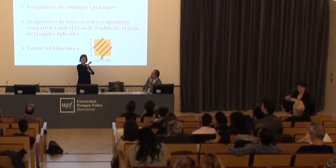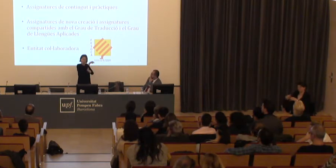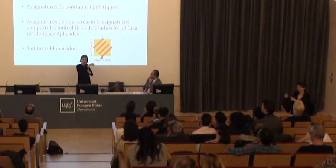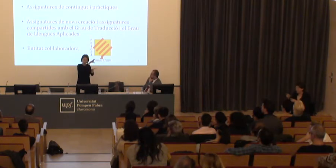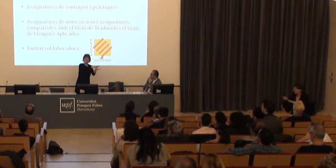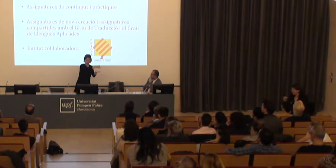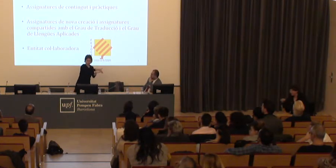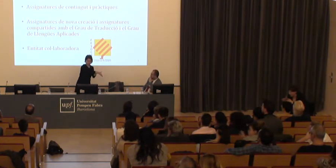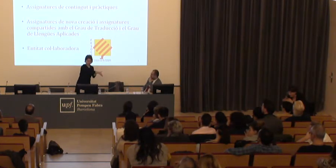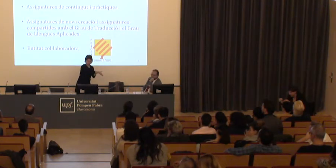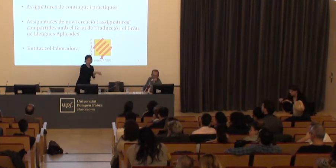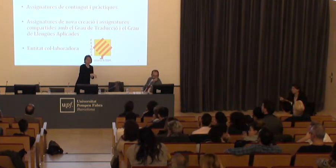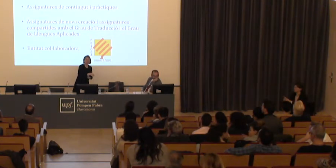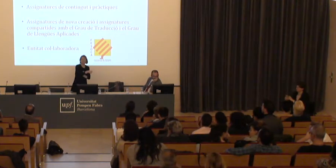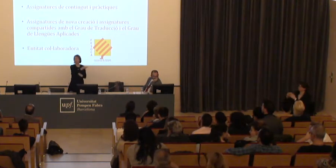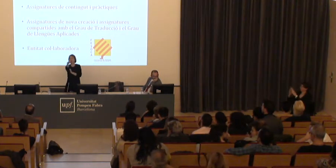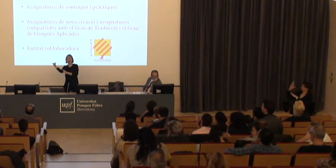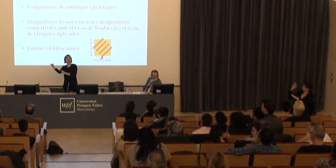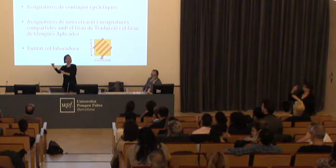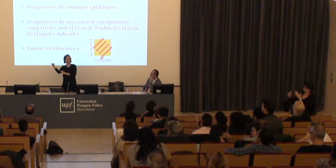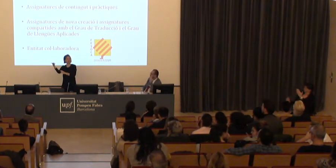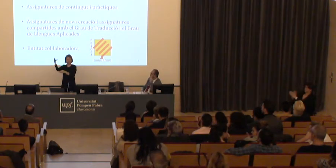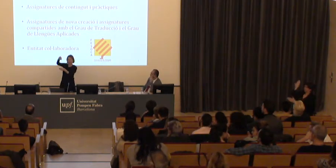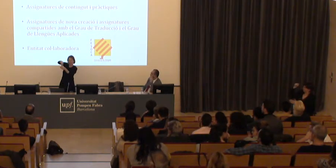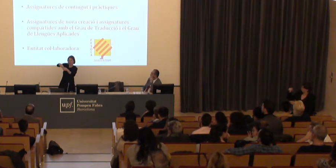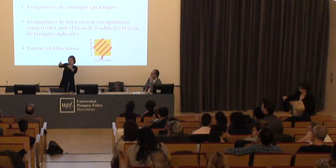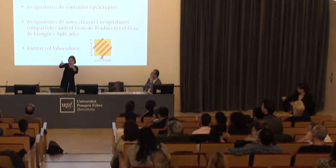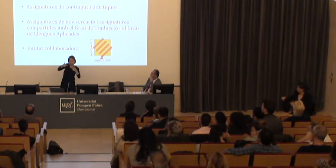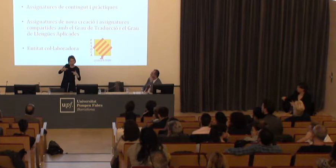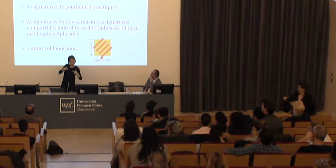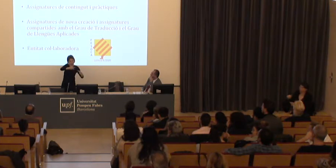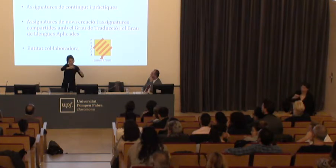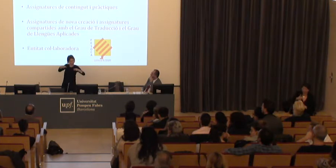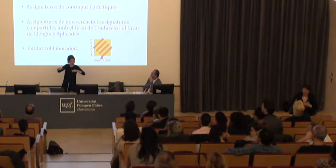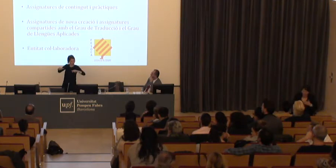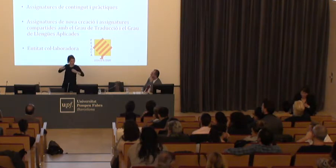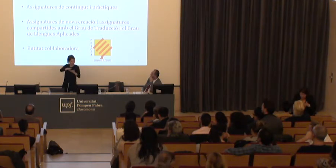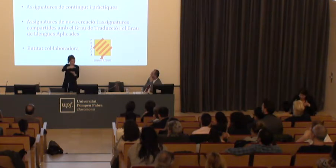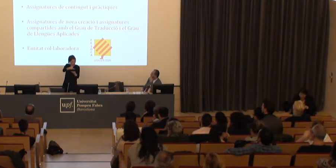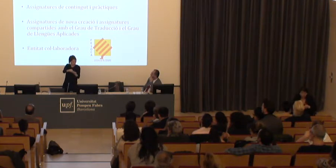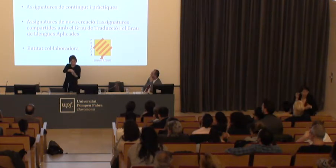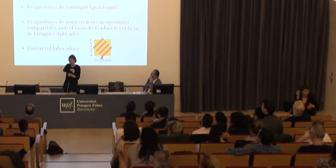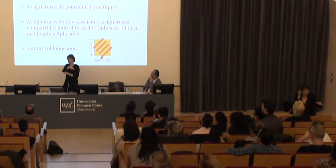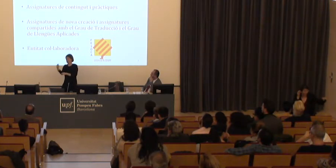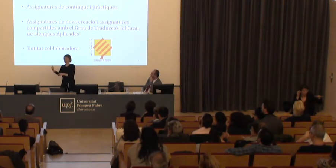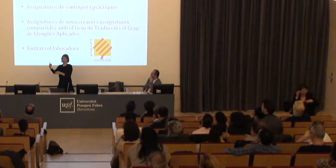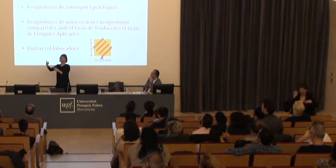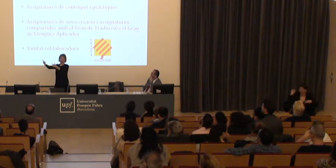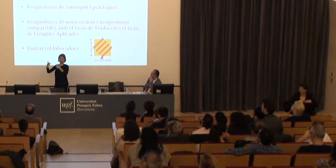A més, algunes d'aquestes assignatures van ser noves, es van crear per aquest curs, i altres eren compartides amb el grau